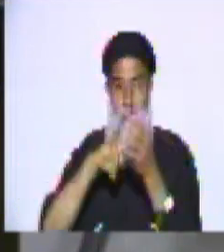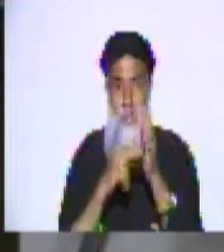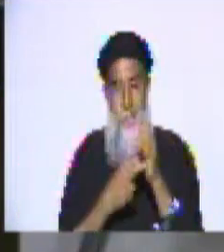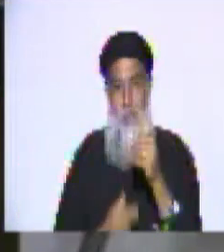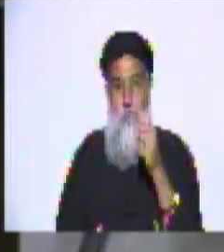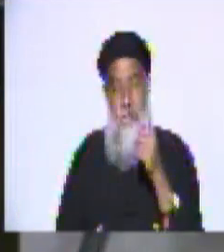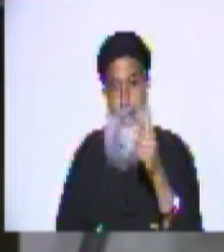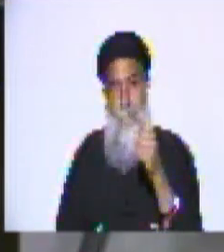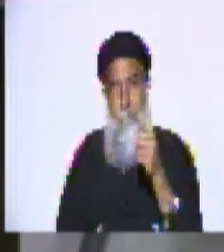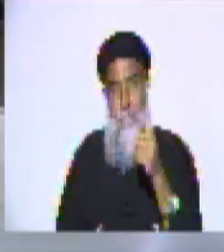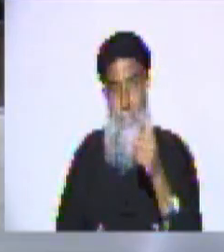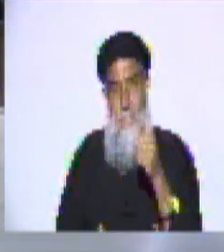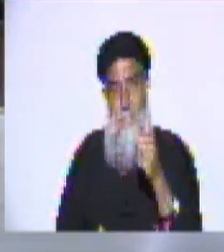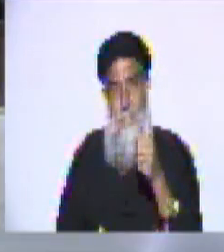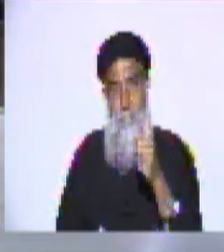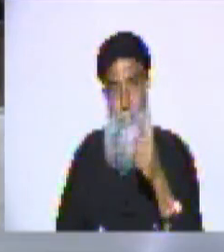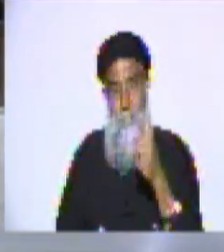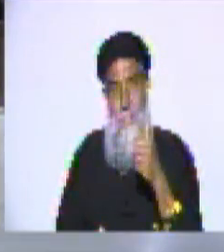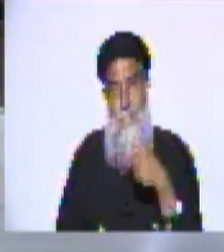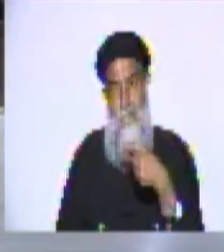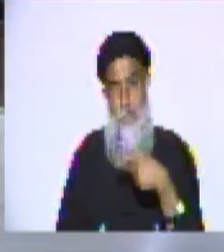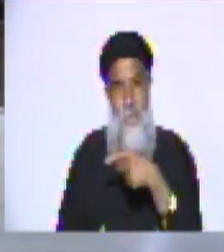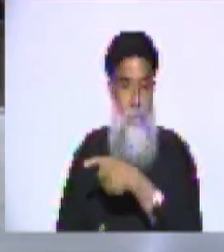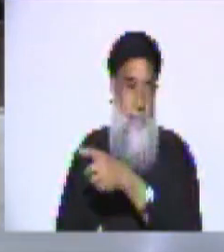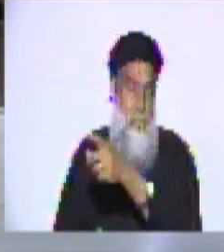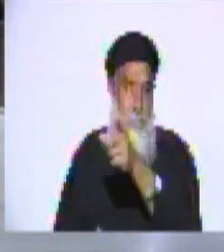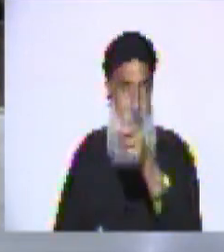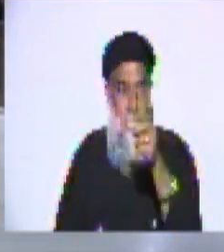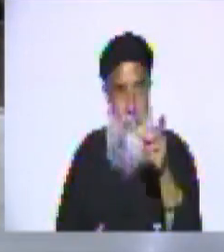حلو بتجيلي لحظة إن أنا